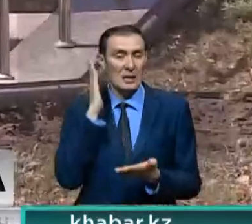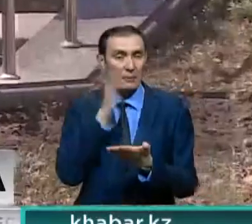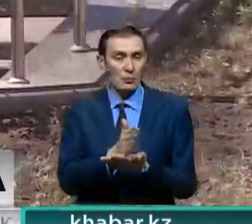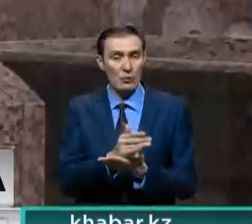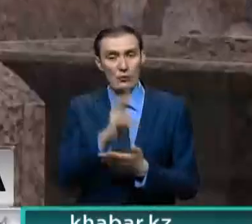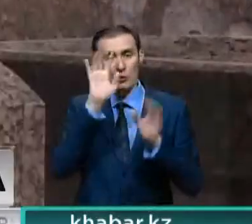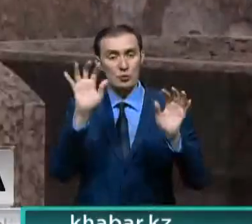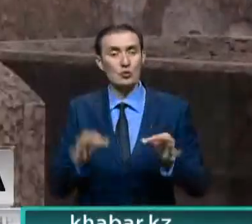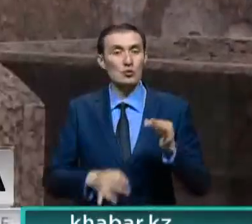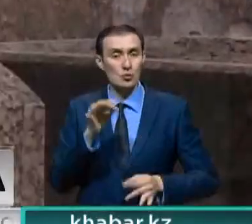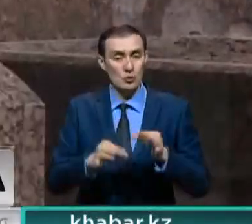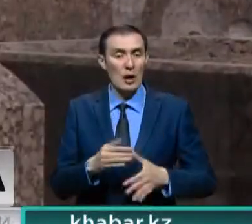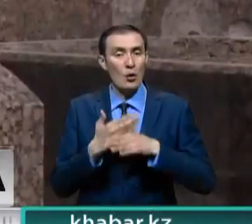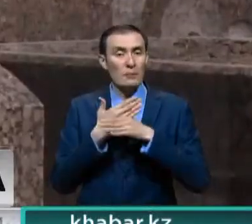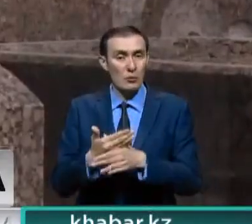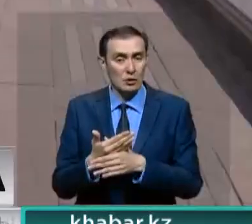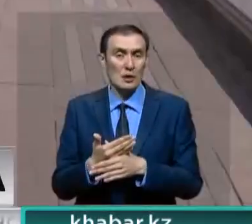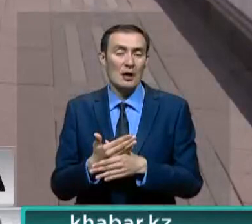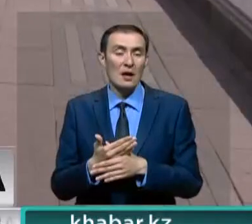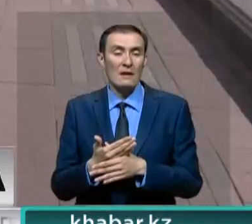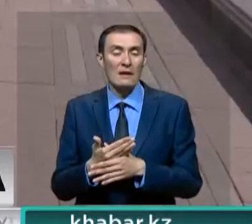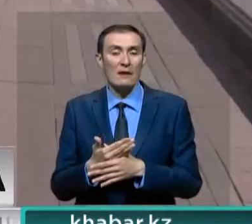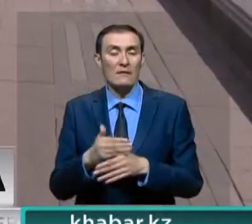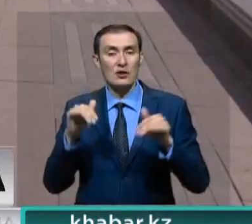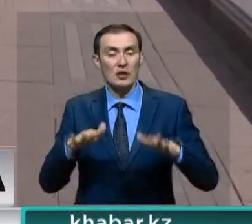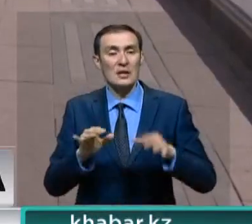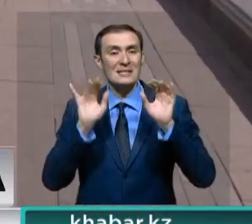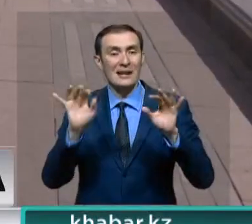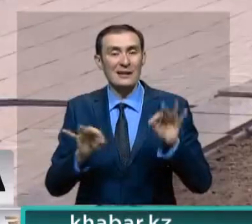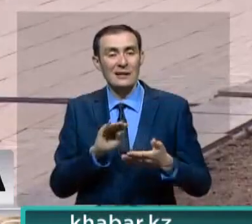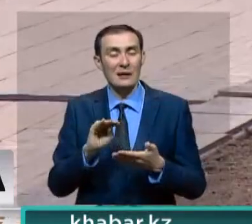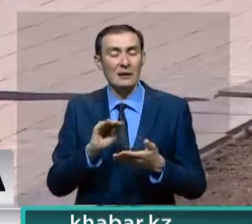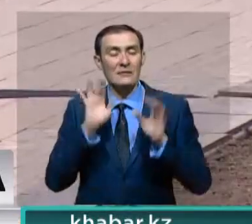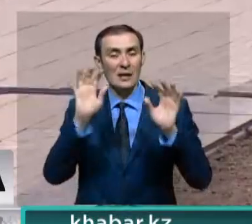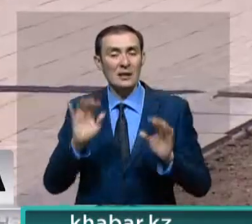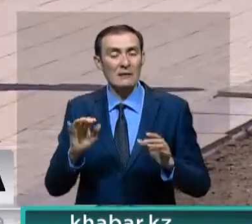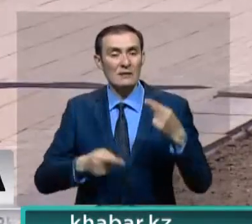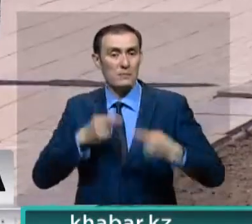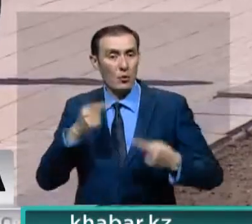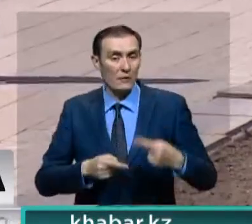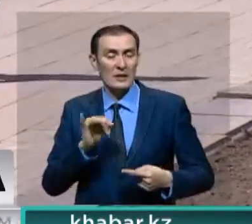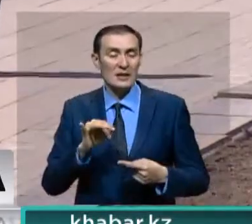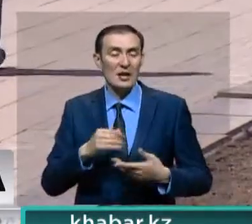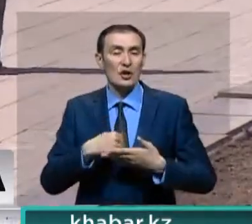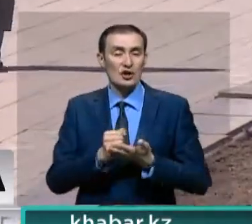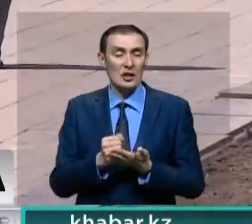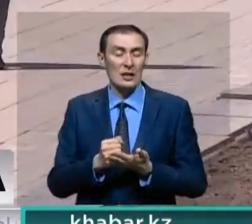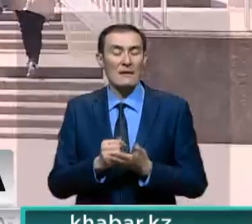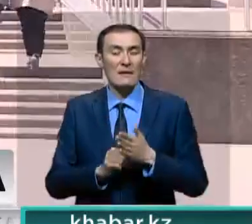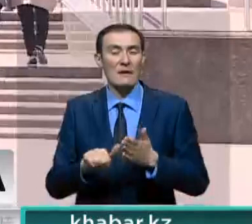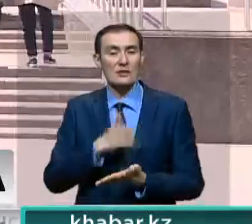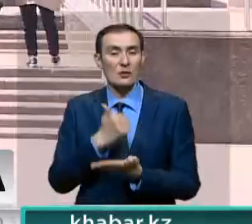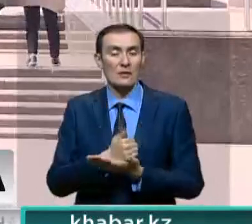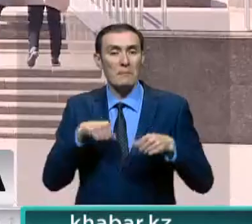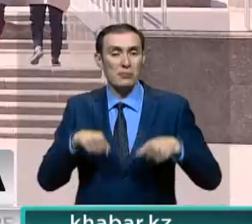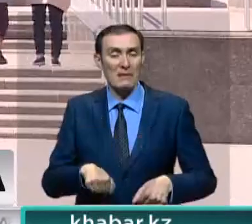в Конституционный суд. Он поможет в разрешении законодательных противоречий и закреплении верховенства права.